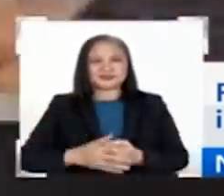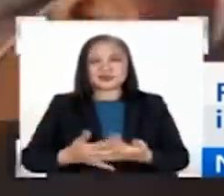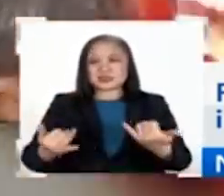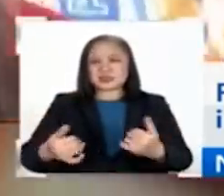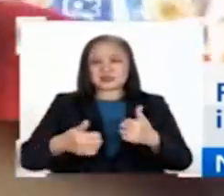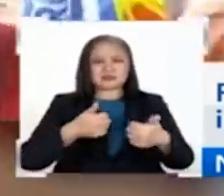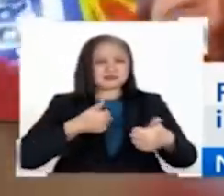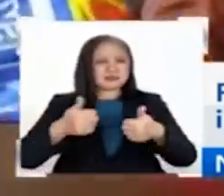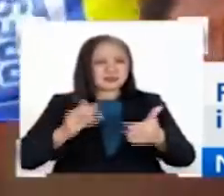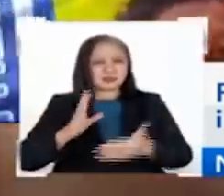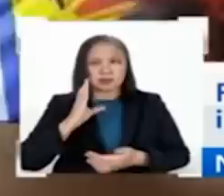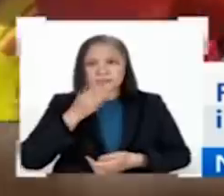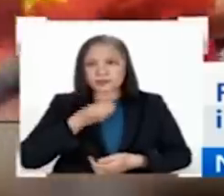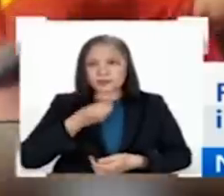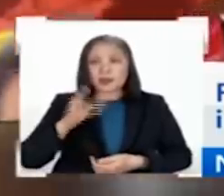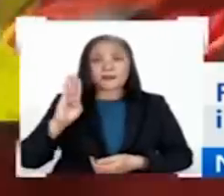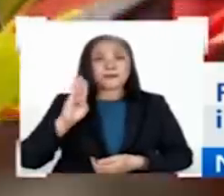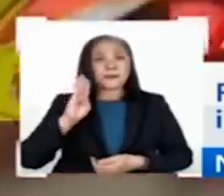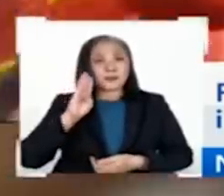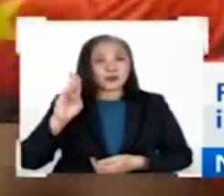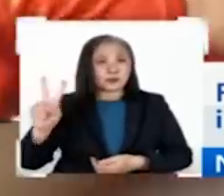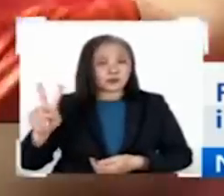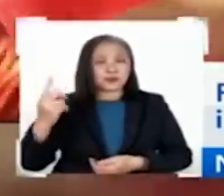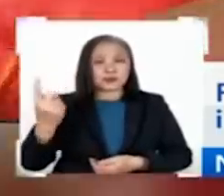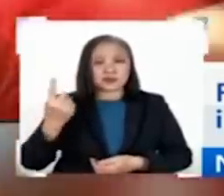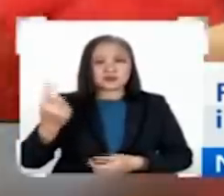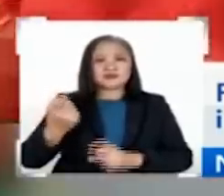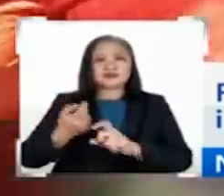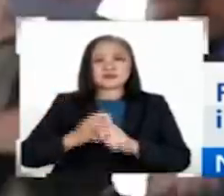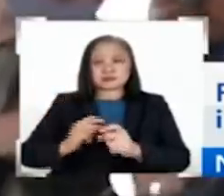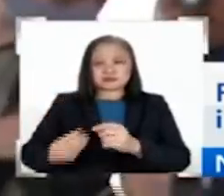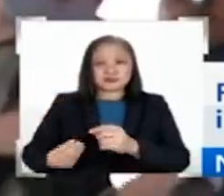dati Senador Bongbong Marcos lang ang tubong